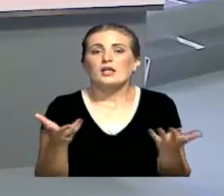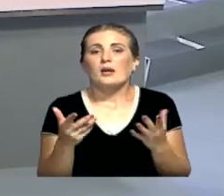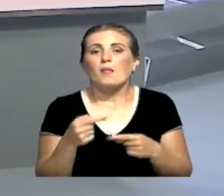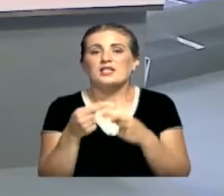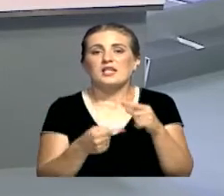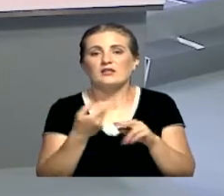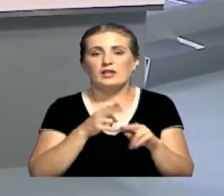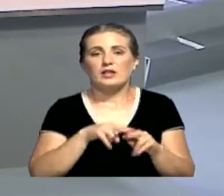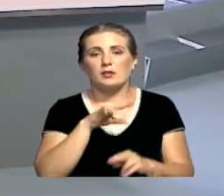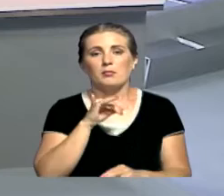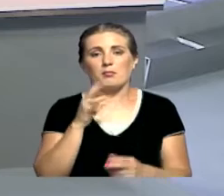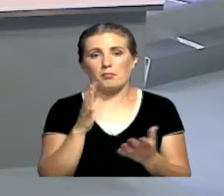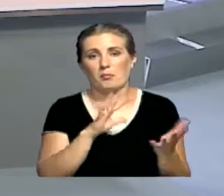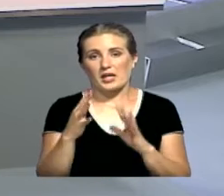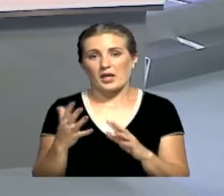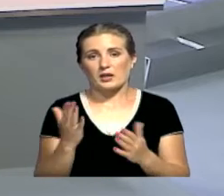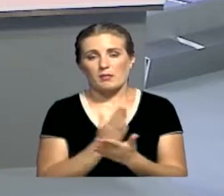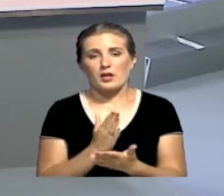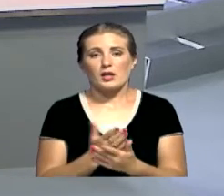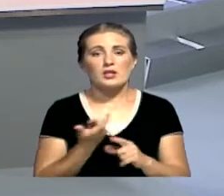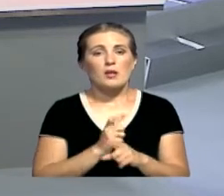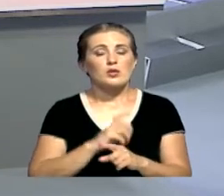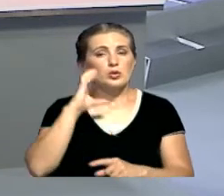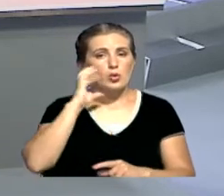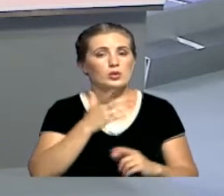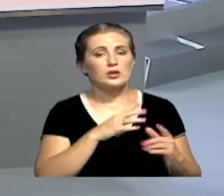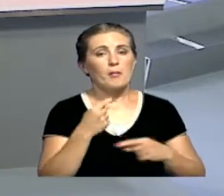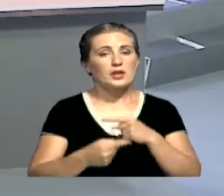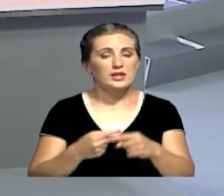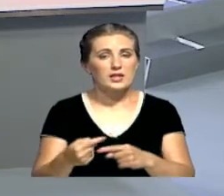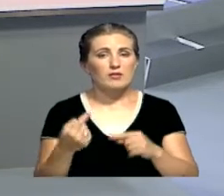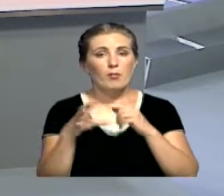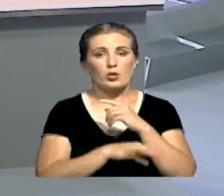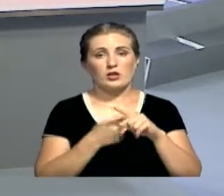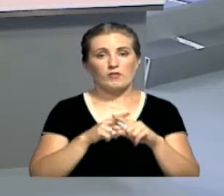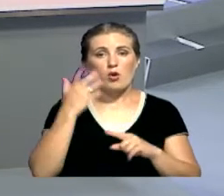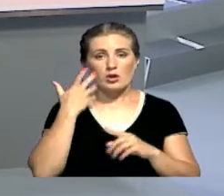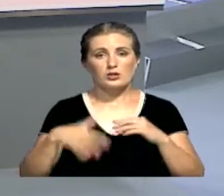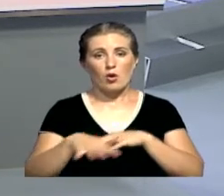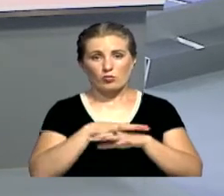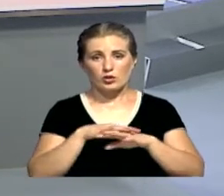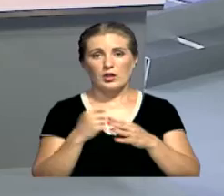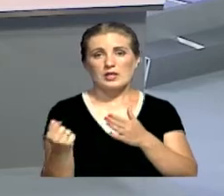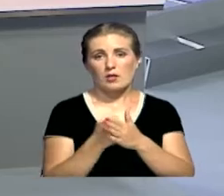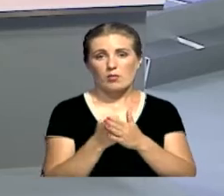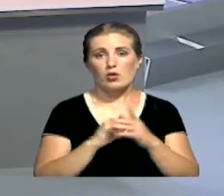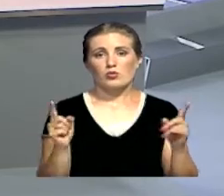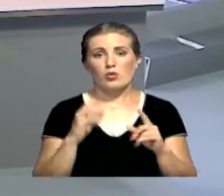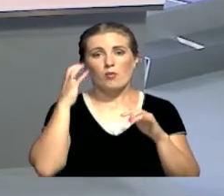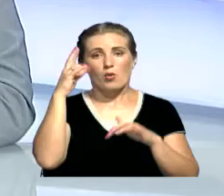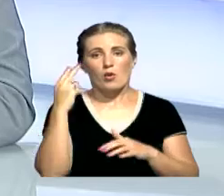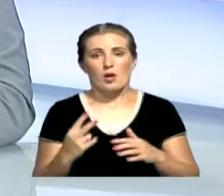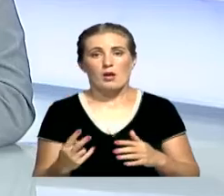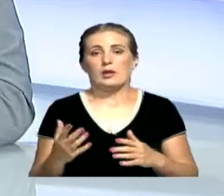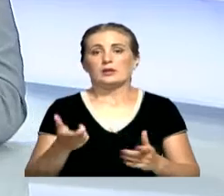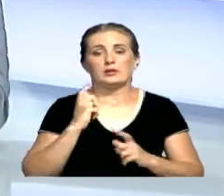имел самые серьезные последствия потому что после того как общественность добилась того что морпехи свернулись загрузились